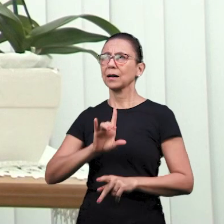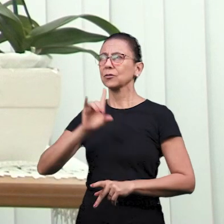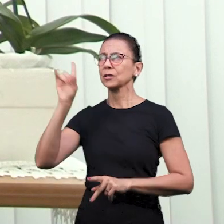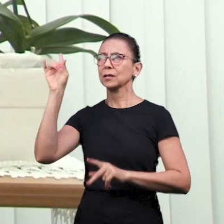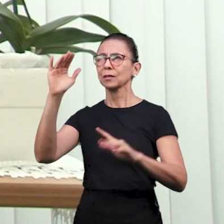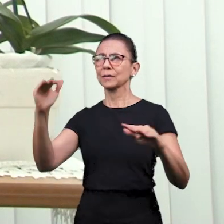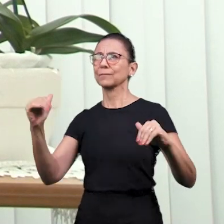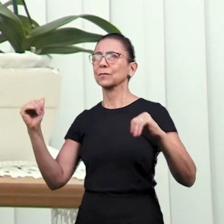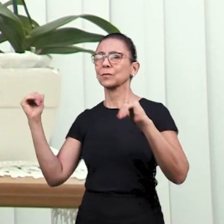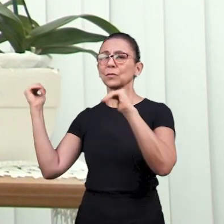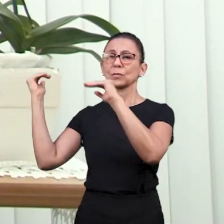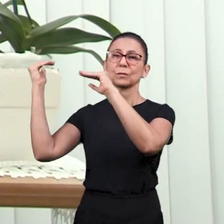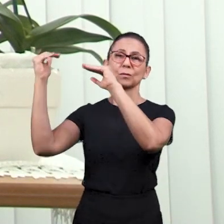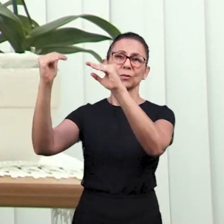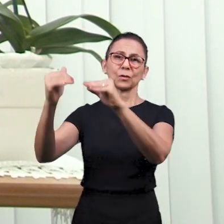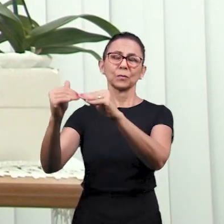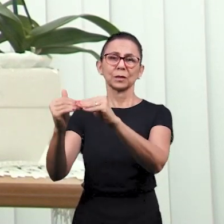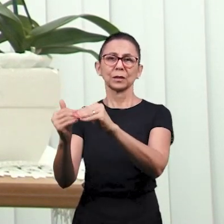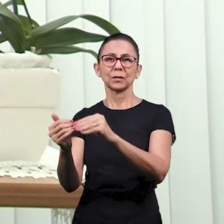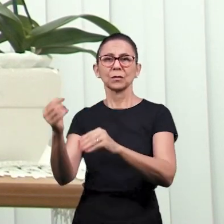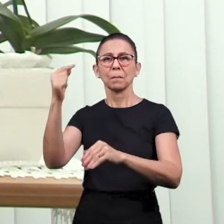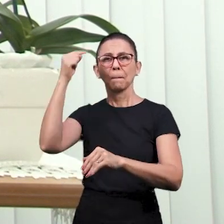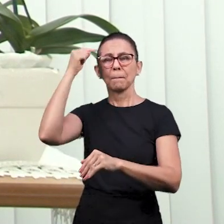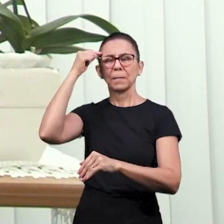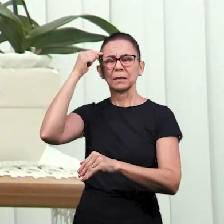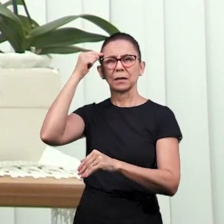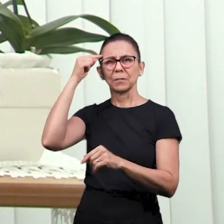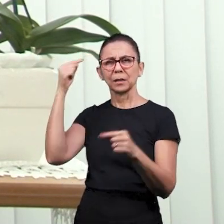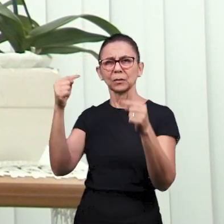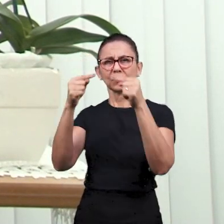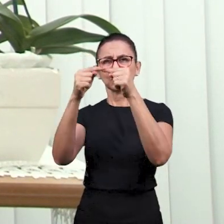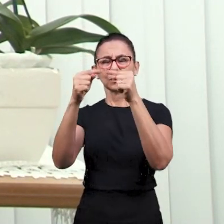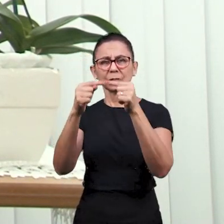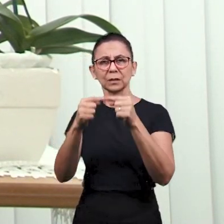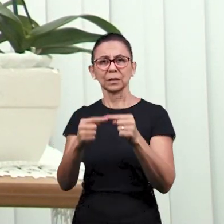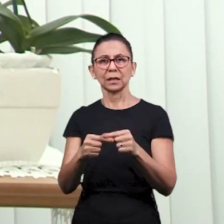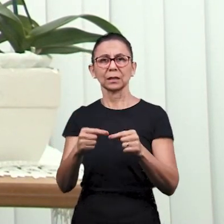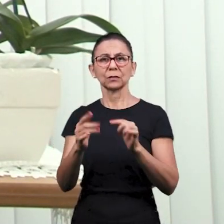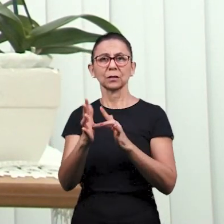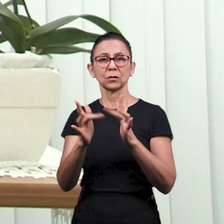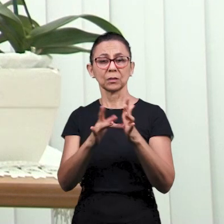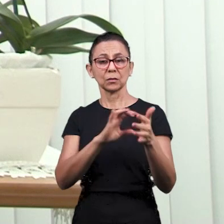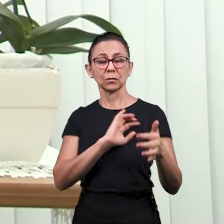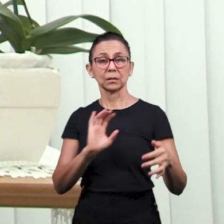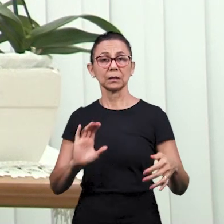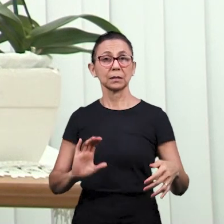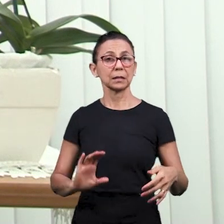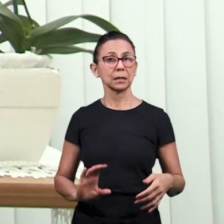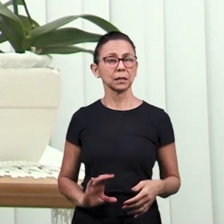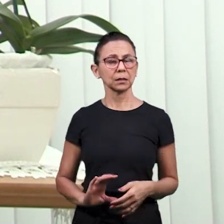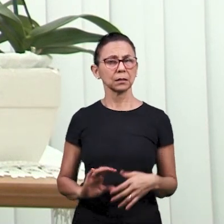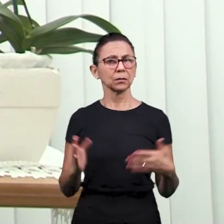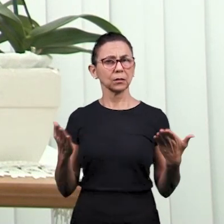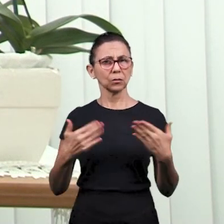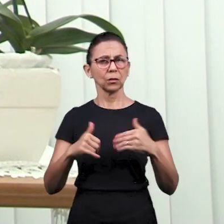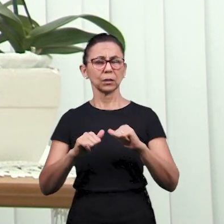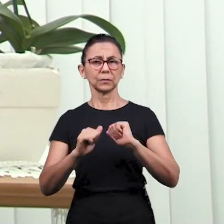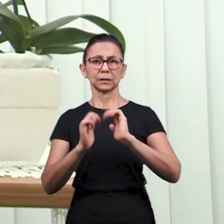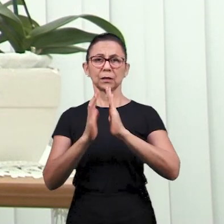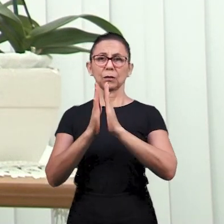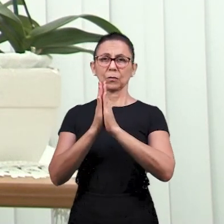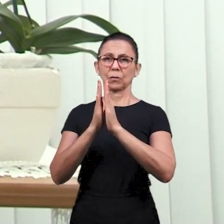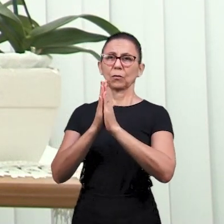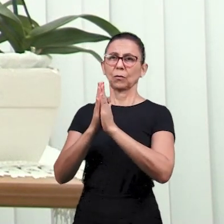всякое время, и мир Божий, который превыше всякого разумения, соблюдет сердца ваши, помышления ваши, Господь